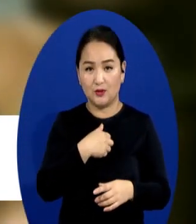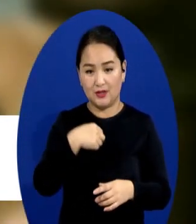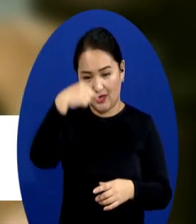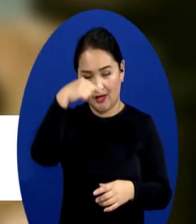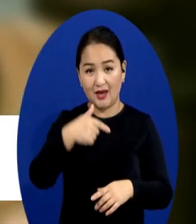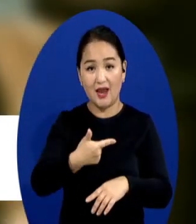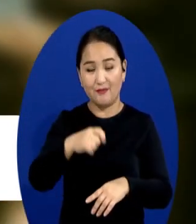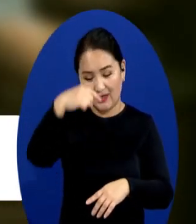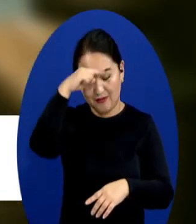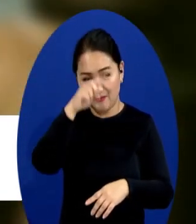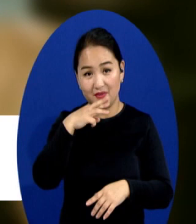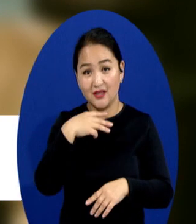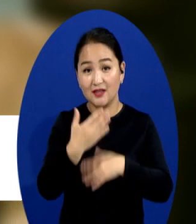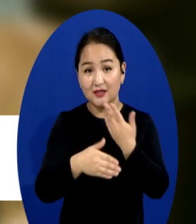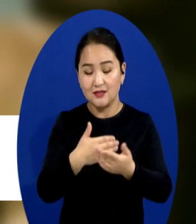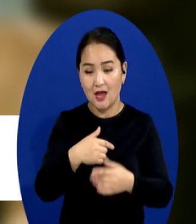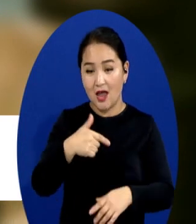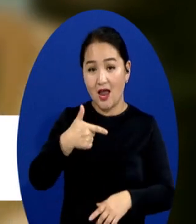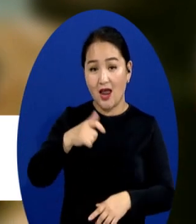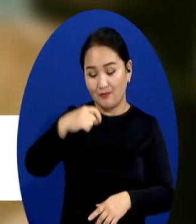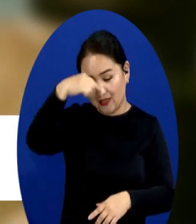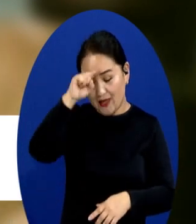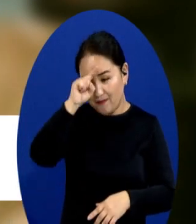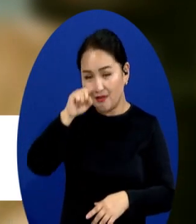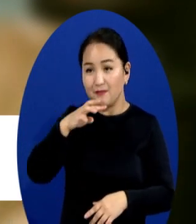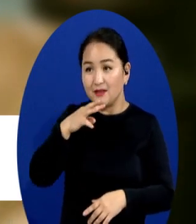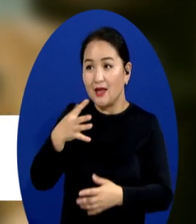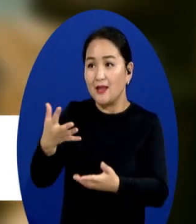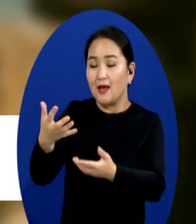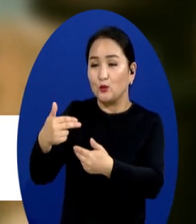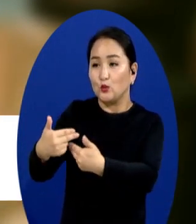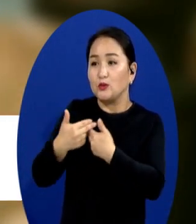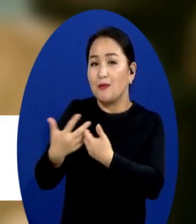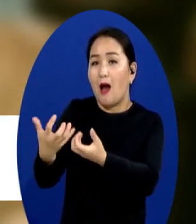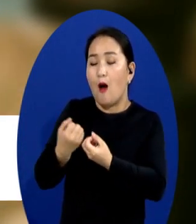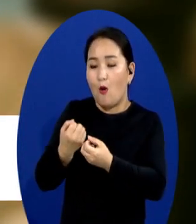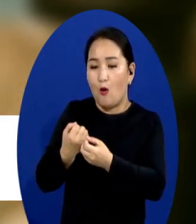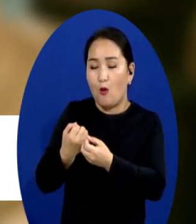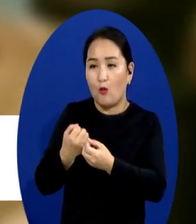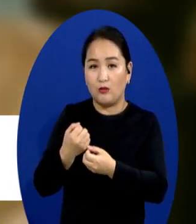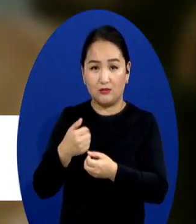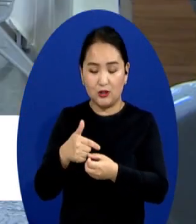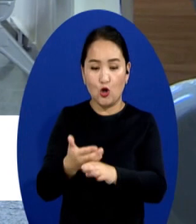өртөж бүр гэмтлийн эмнэлгийн тулсамж гарцаагүй авах хүртлэн мэдээлэл өгдөггүй хүмүүс их ирдэг байна. Тиймээс